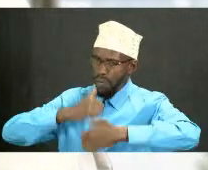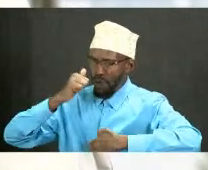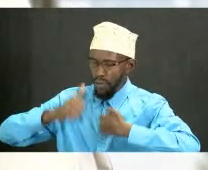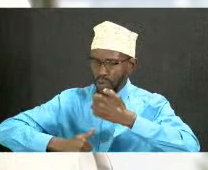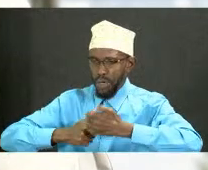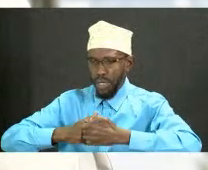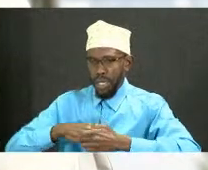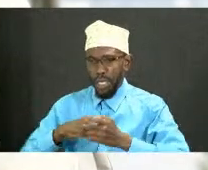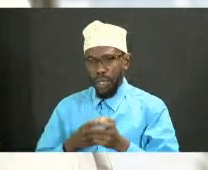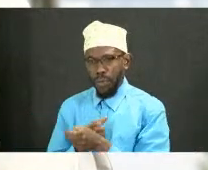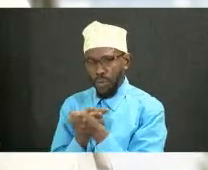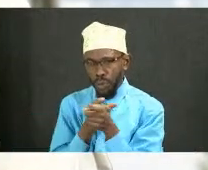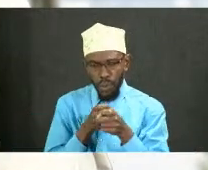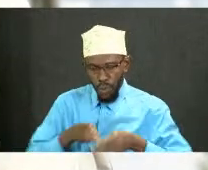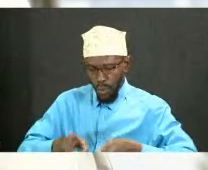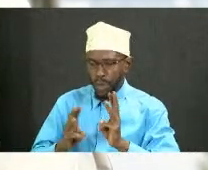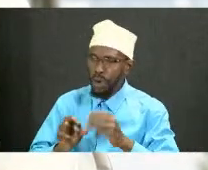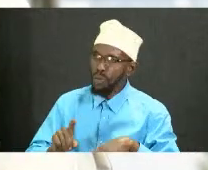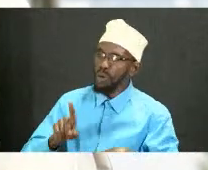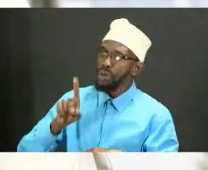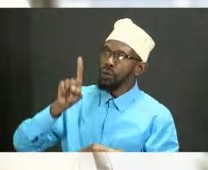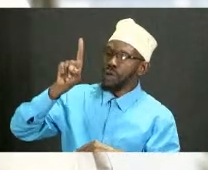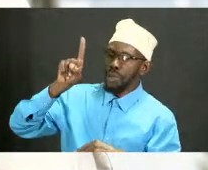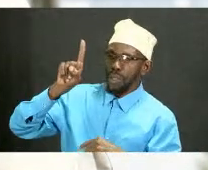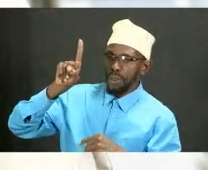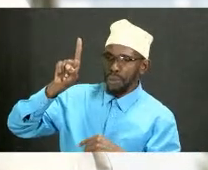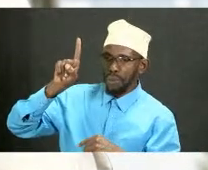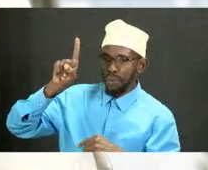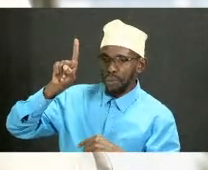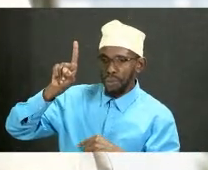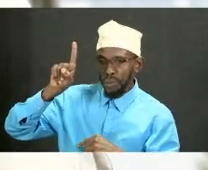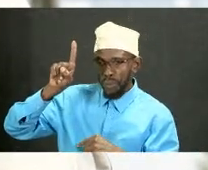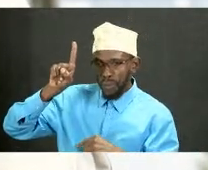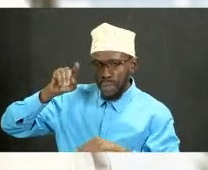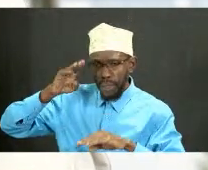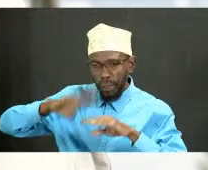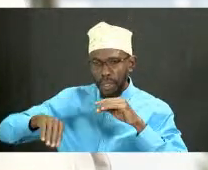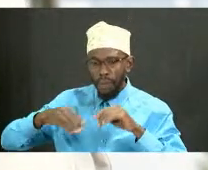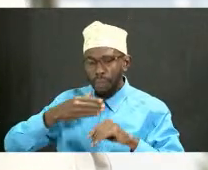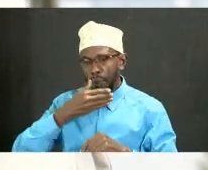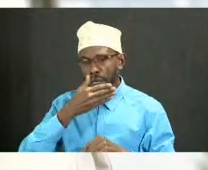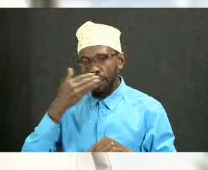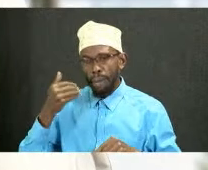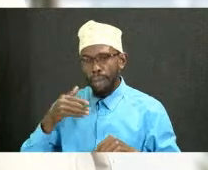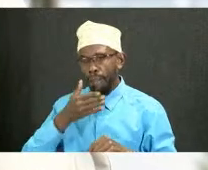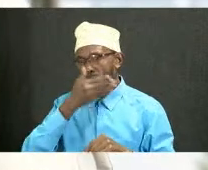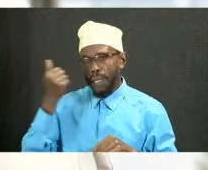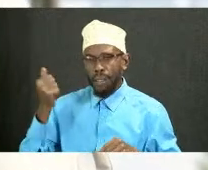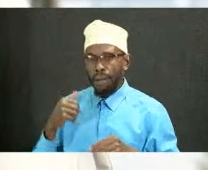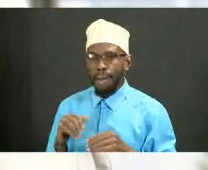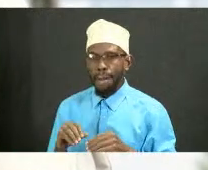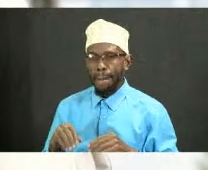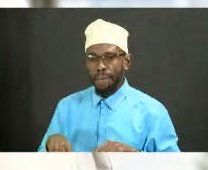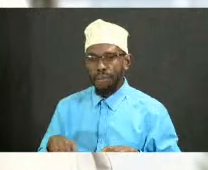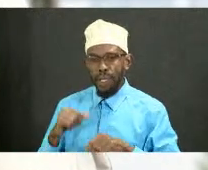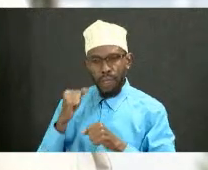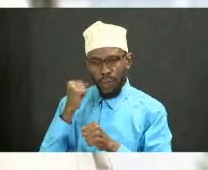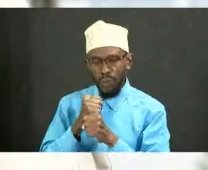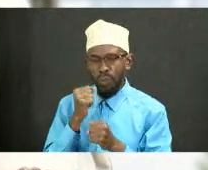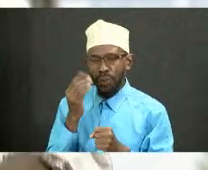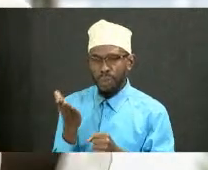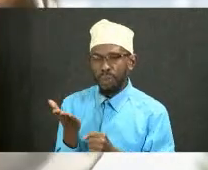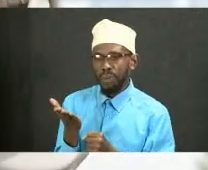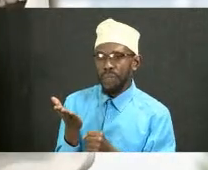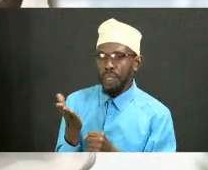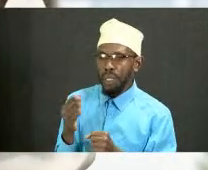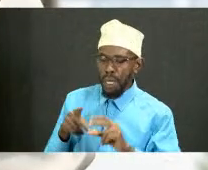zinatumika katika jihad, kupigania njia ya Mwenyezi Mungu Subhanahu wa Ta'ala, basi ingekuwa yani ni afadhali kuliko kile ambacho